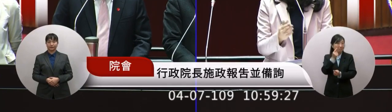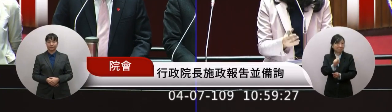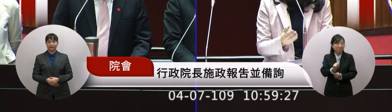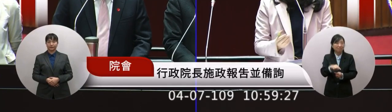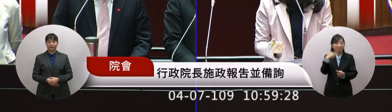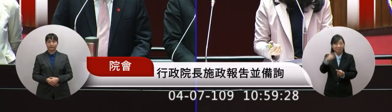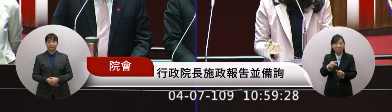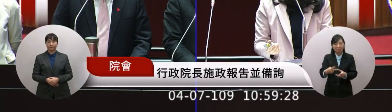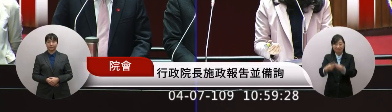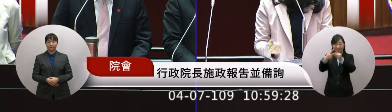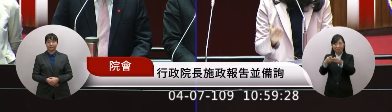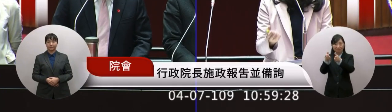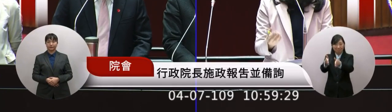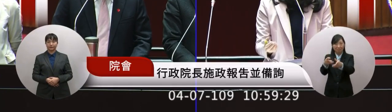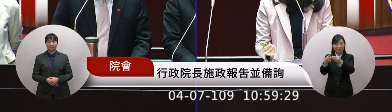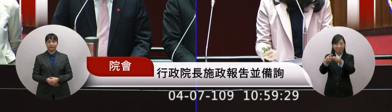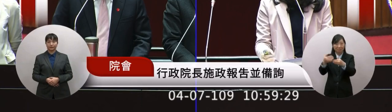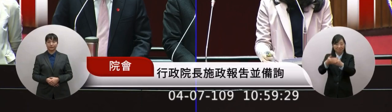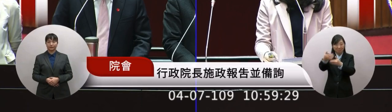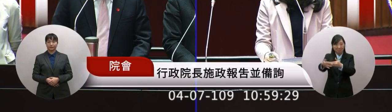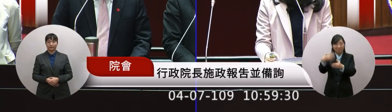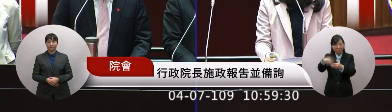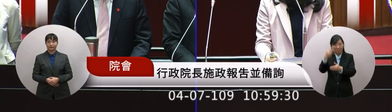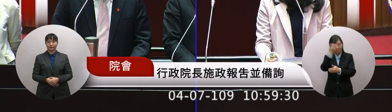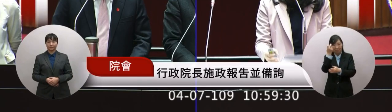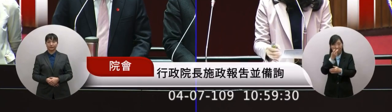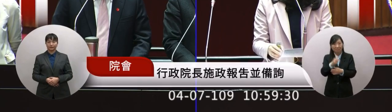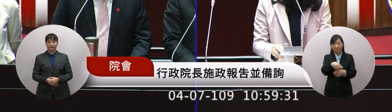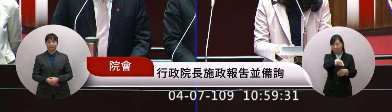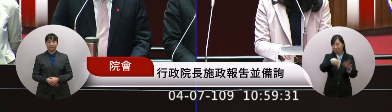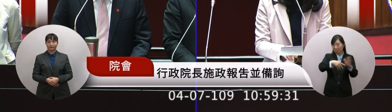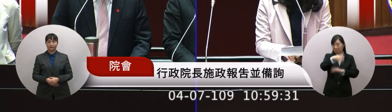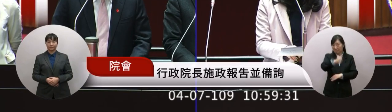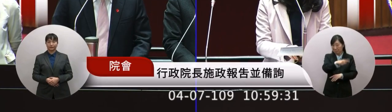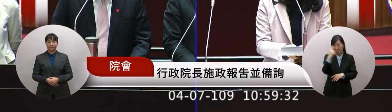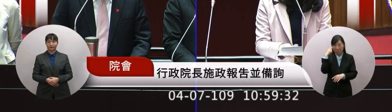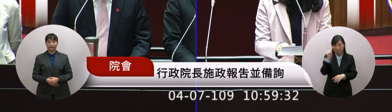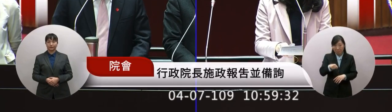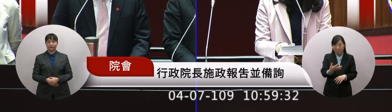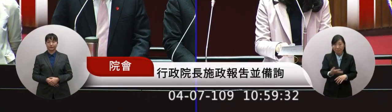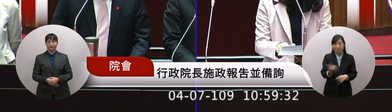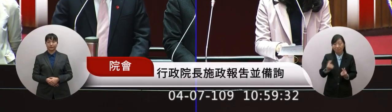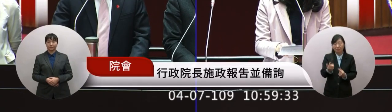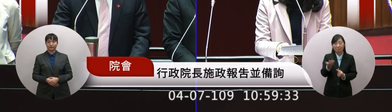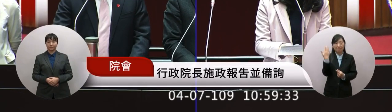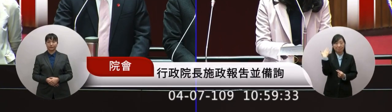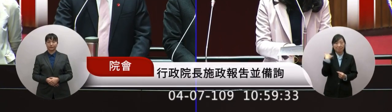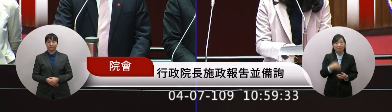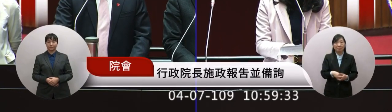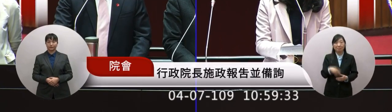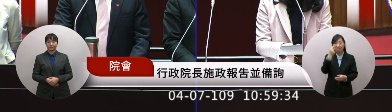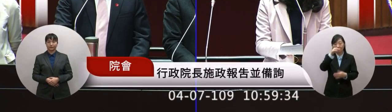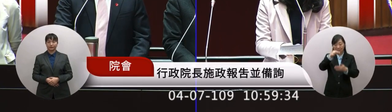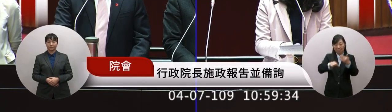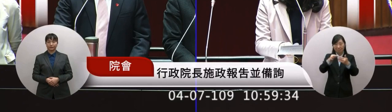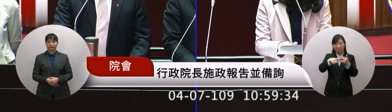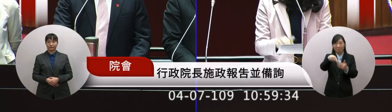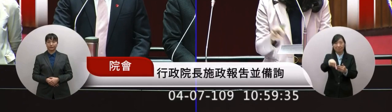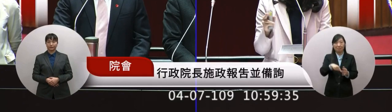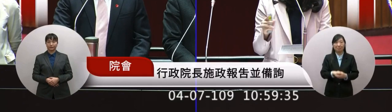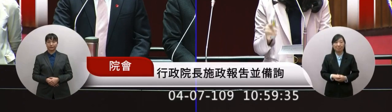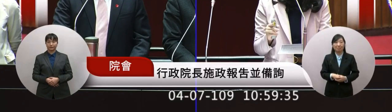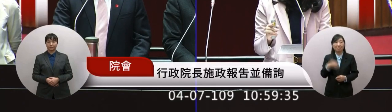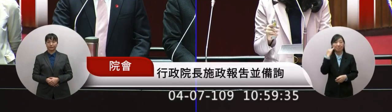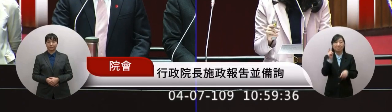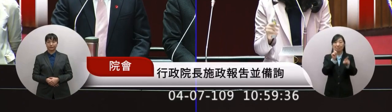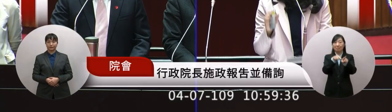去做一个第二阶段的审查。不知道院长这个部分是不是能够同意？因为之前我们看到那个，比如说我们在那个特别条例里面呐、如果依